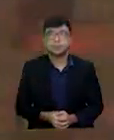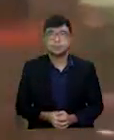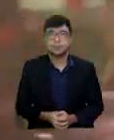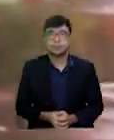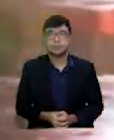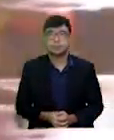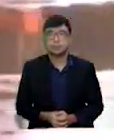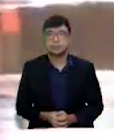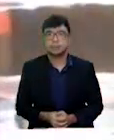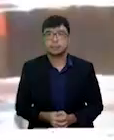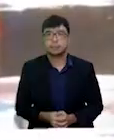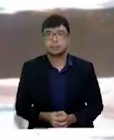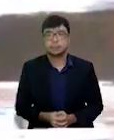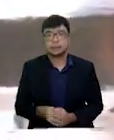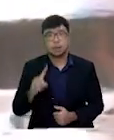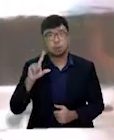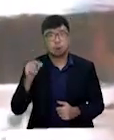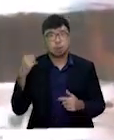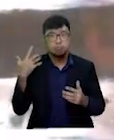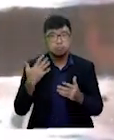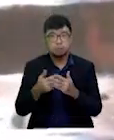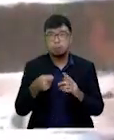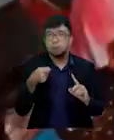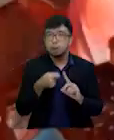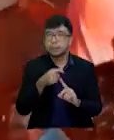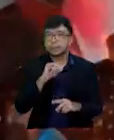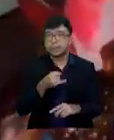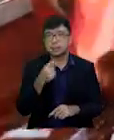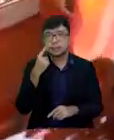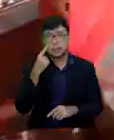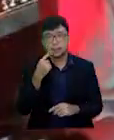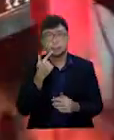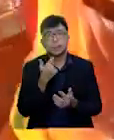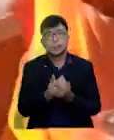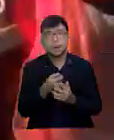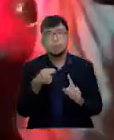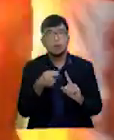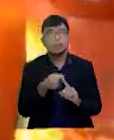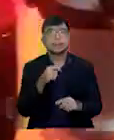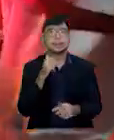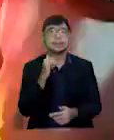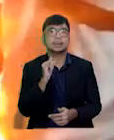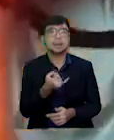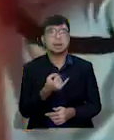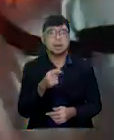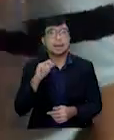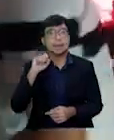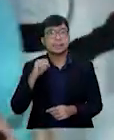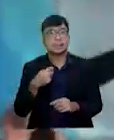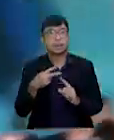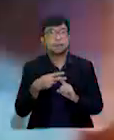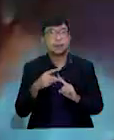hai satu bulan setelah kematian Brigadir Joshua saksi kunci kematian Brigadir Joshua sekaligus istri Irjen Ferdy sambo Putri